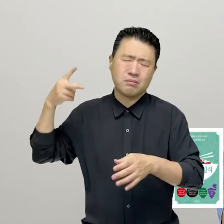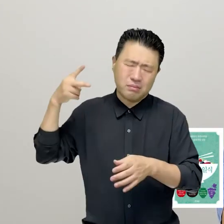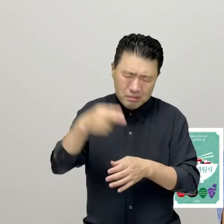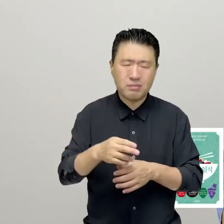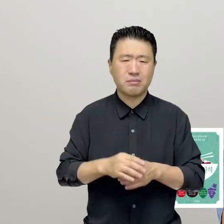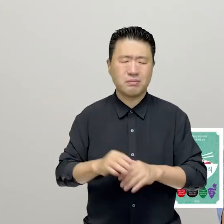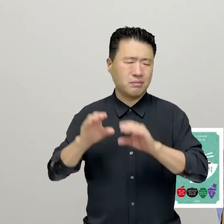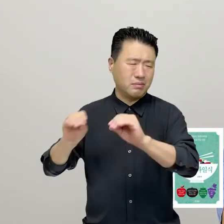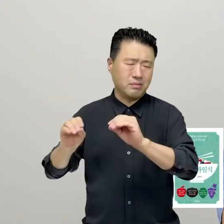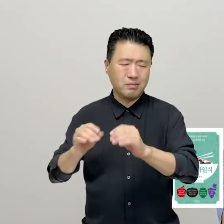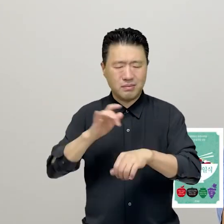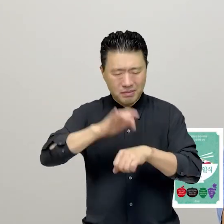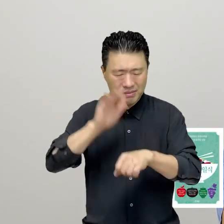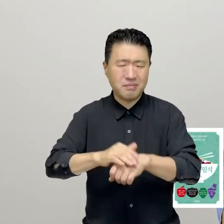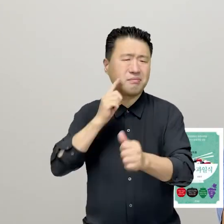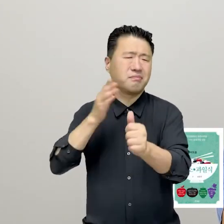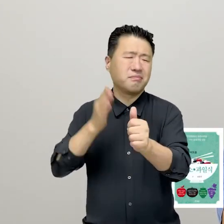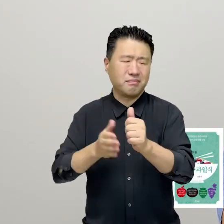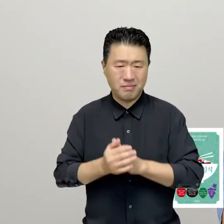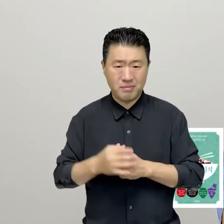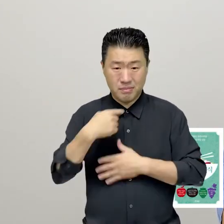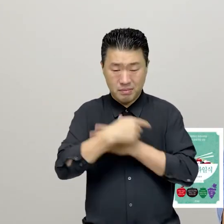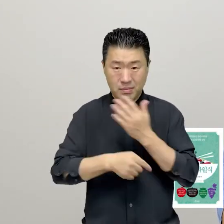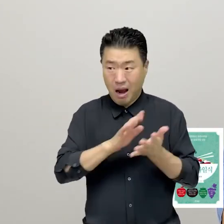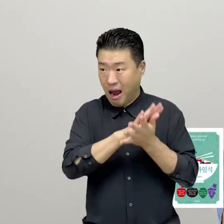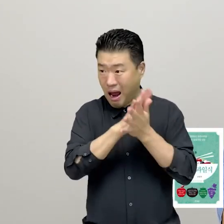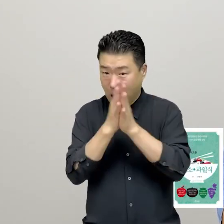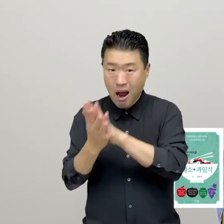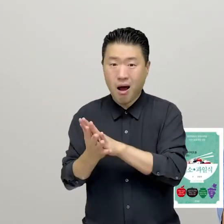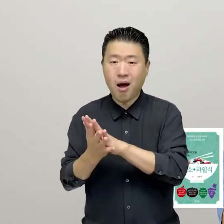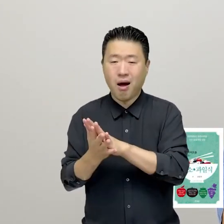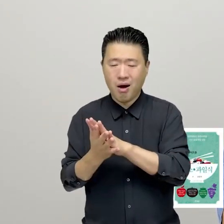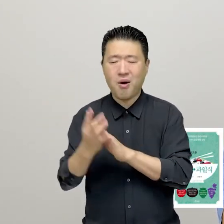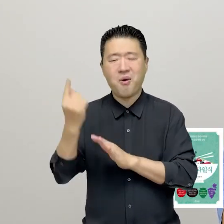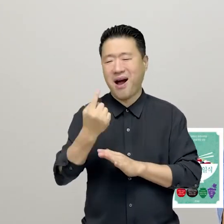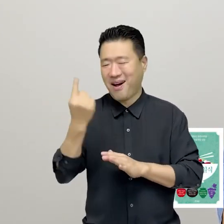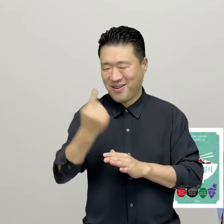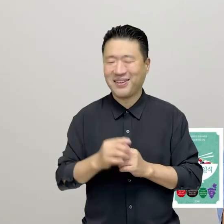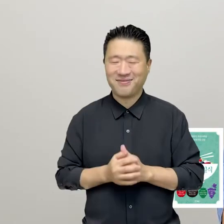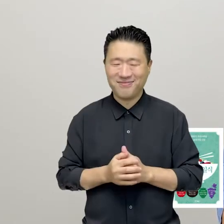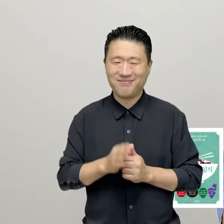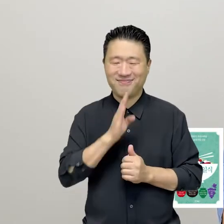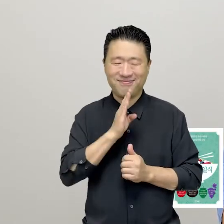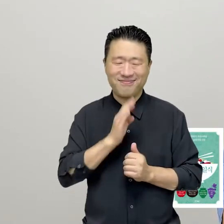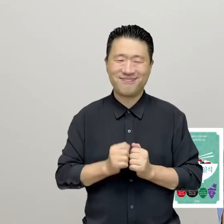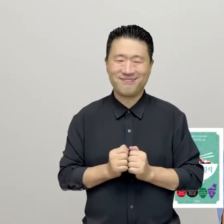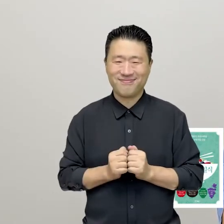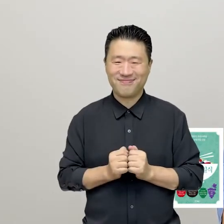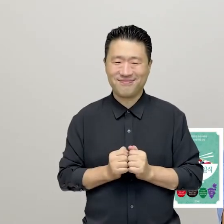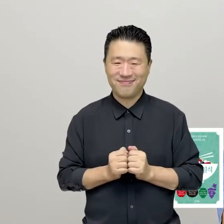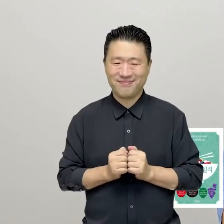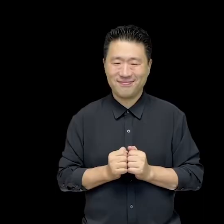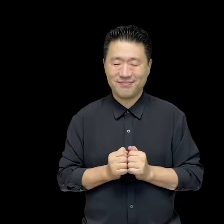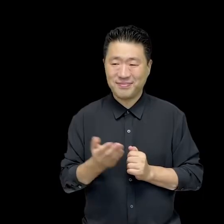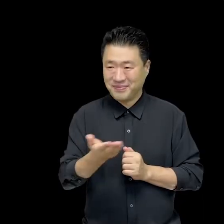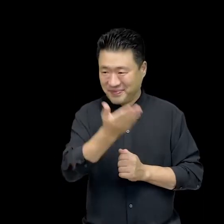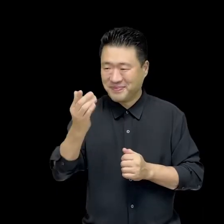커피부터 끊는 식생활 습관을 가져주시면 몸의 변화는 반드시 온다고